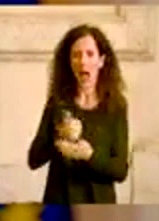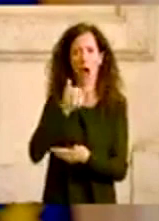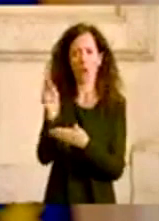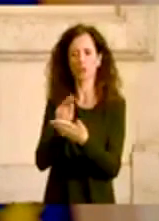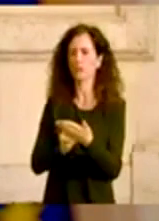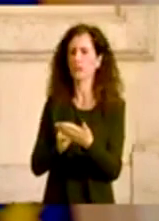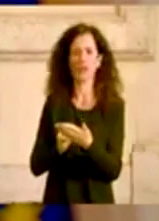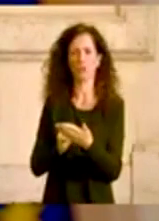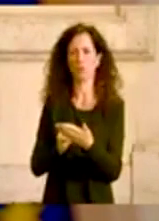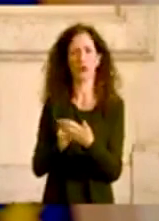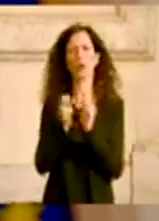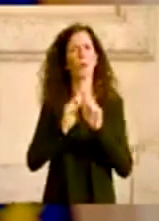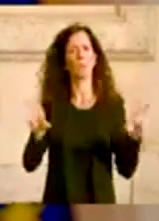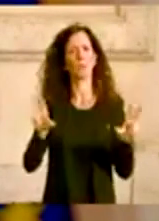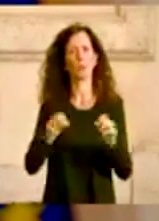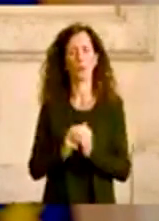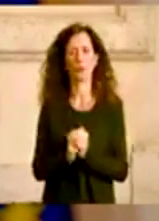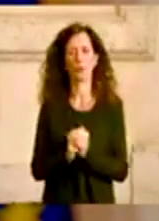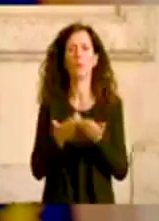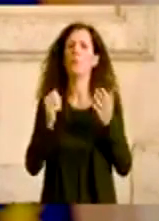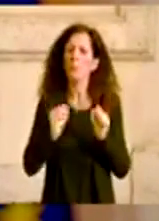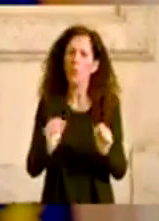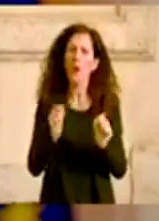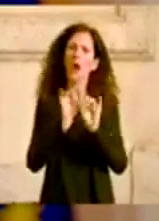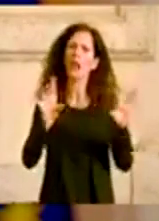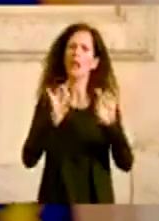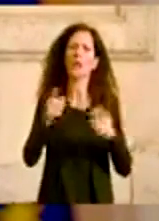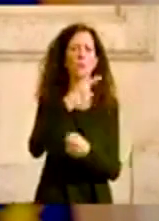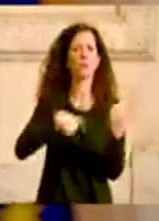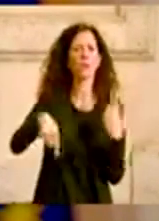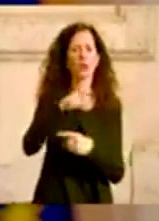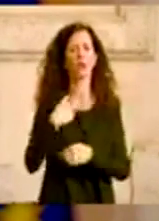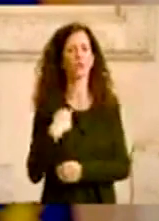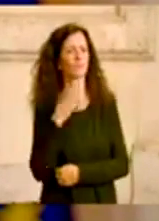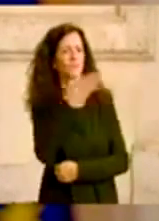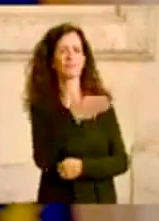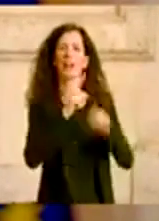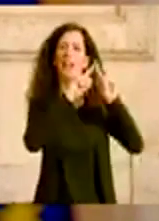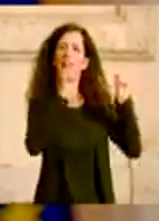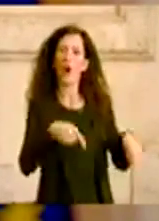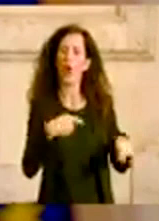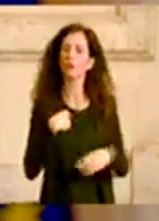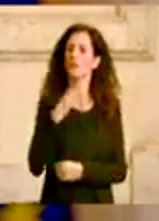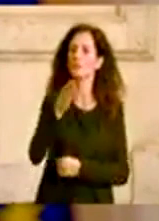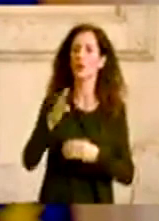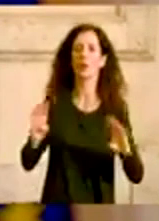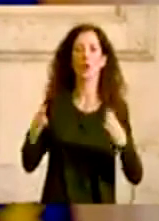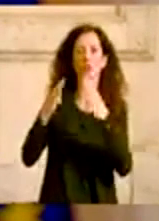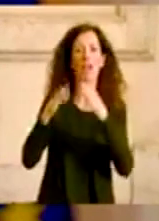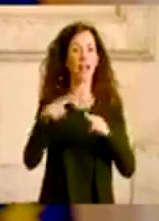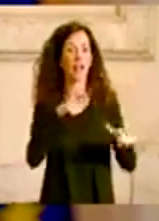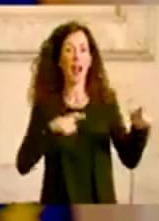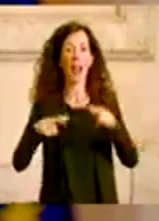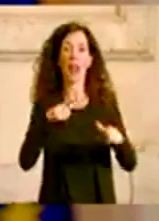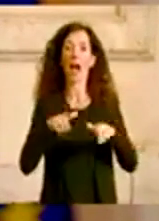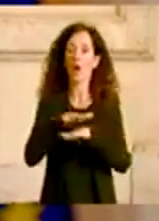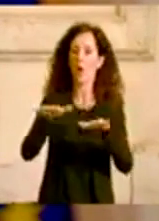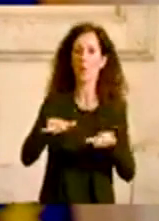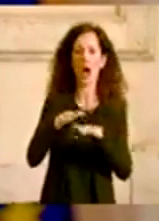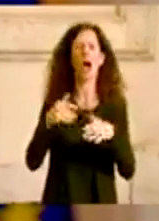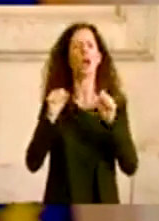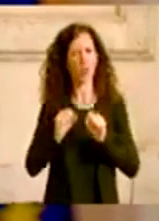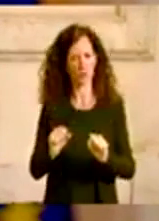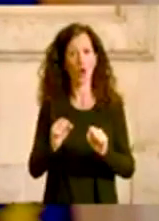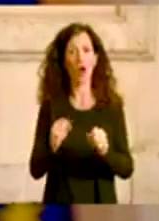spostamento si potrà andare dove si vuole in un negozio in montagna al lago al mare riprende anche la